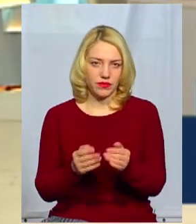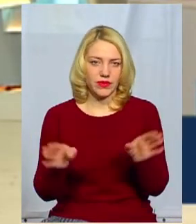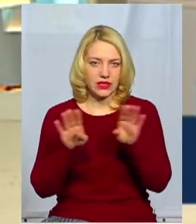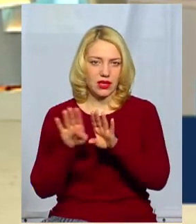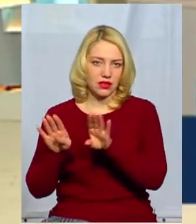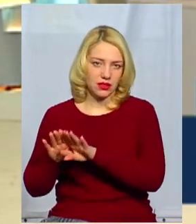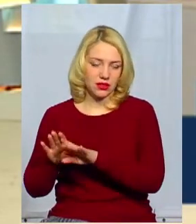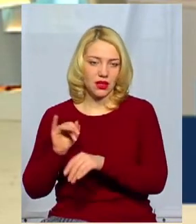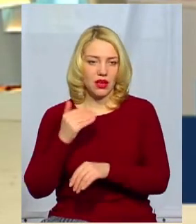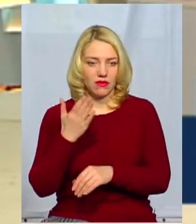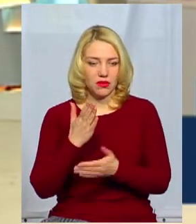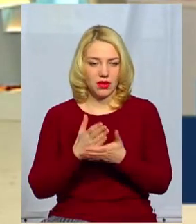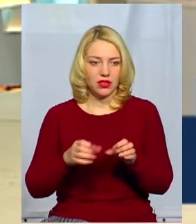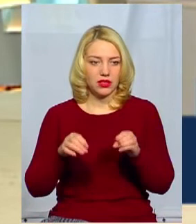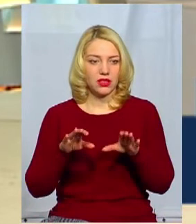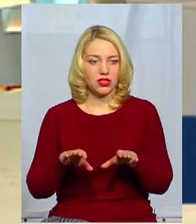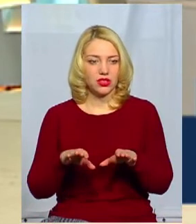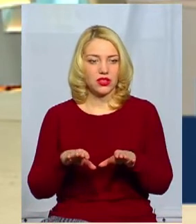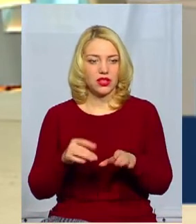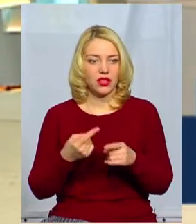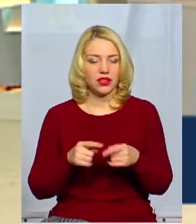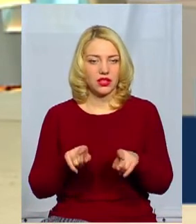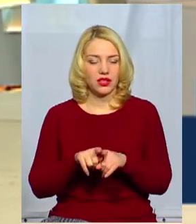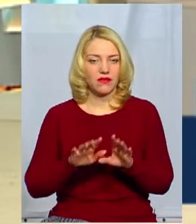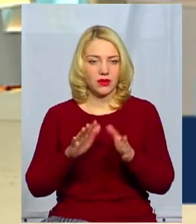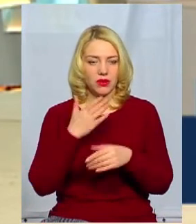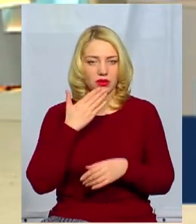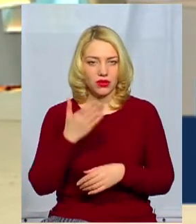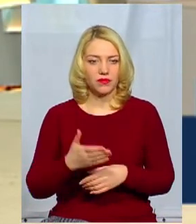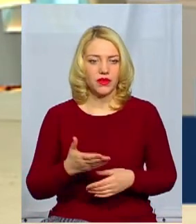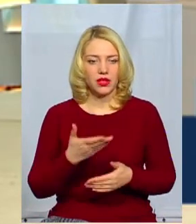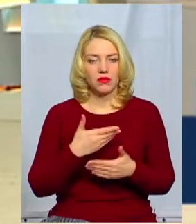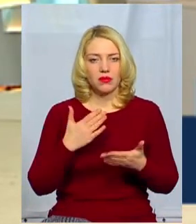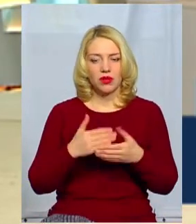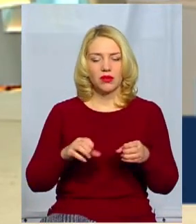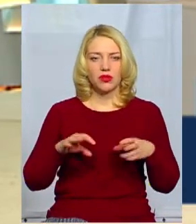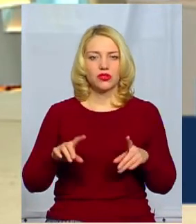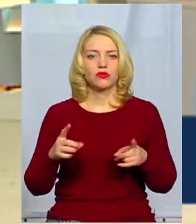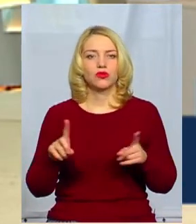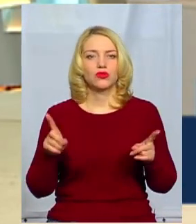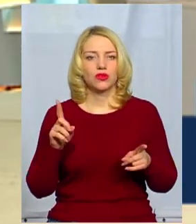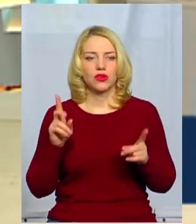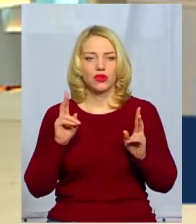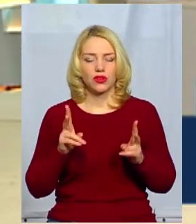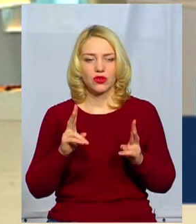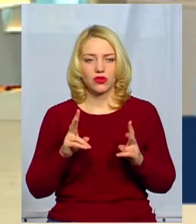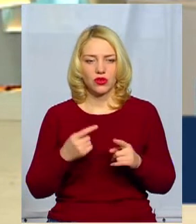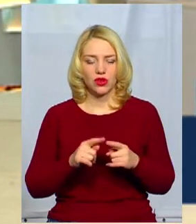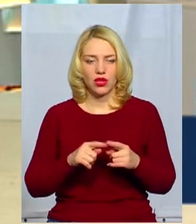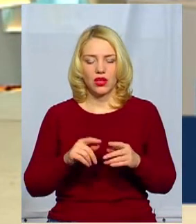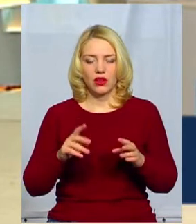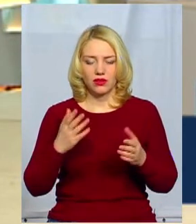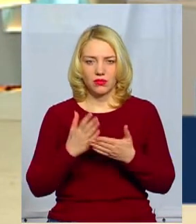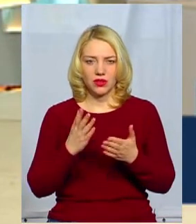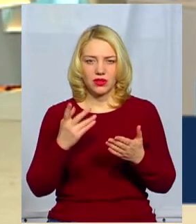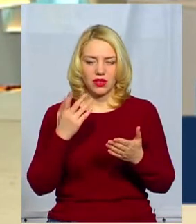Ви маєте рішення на цей випадок? Ми маємо рішення, тому що якщо двір стає загороженим,